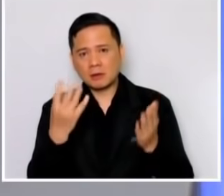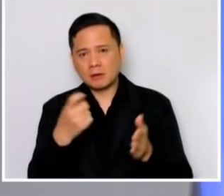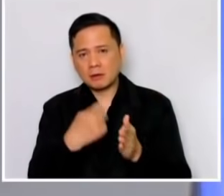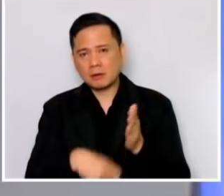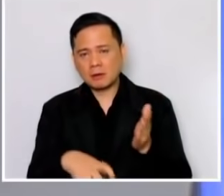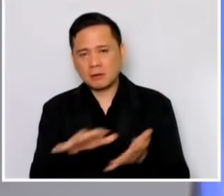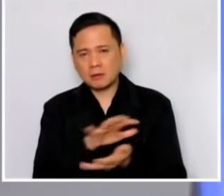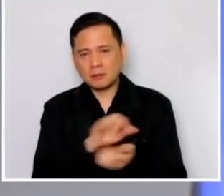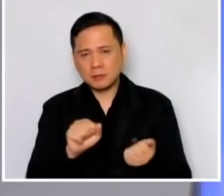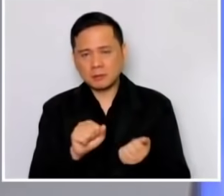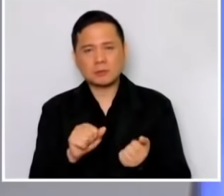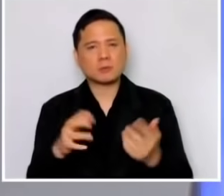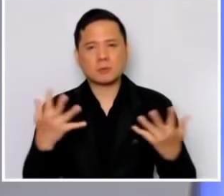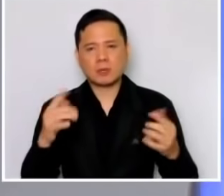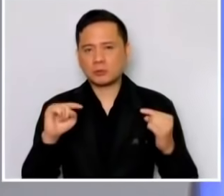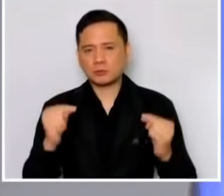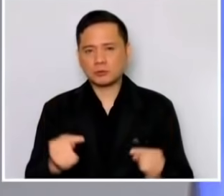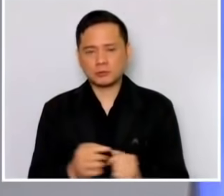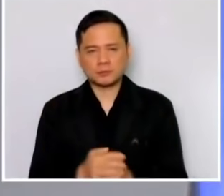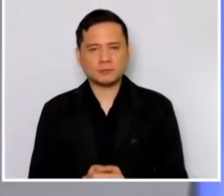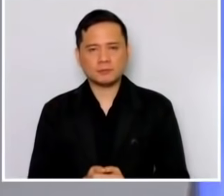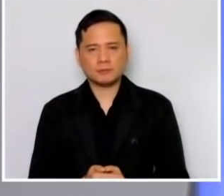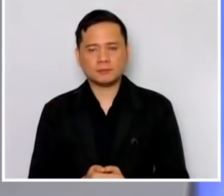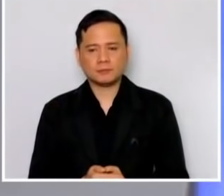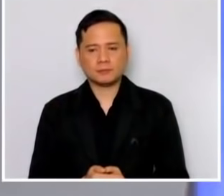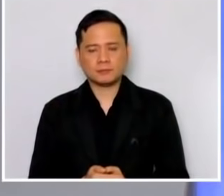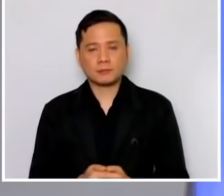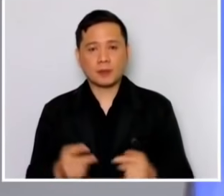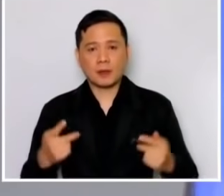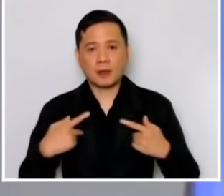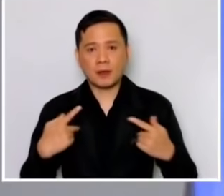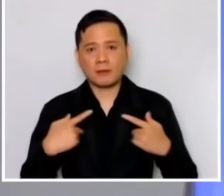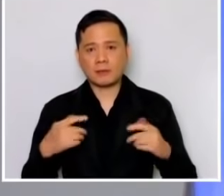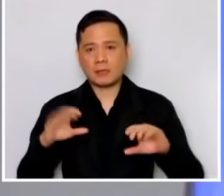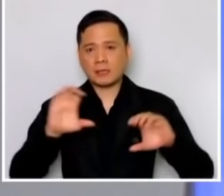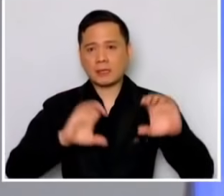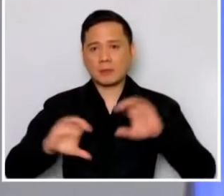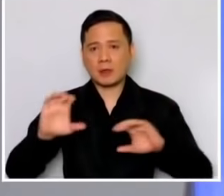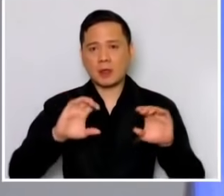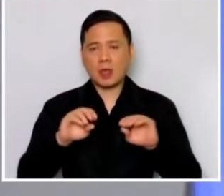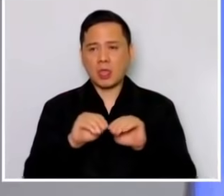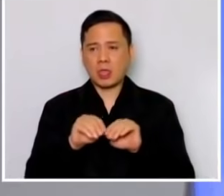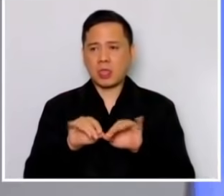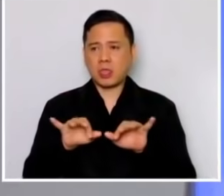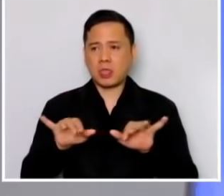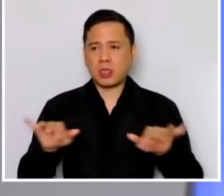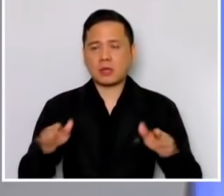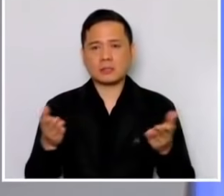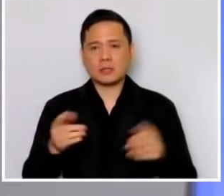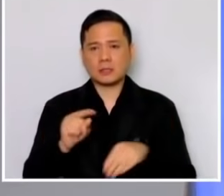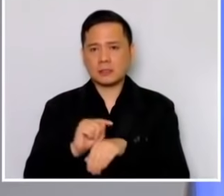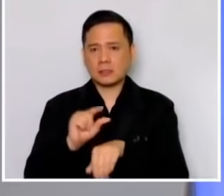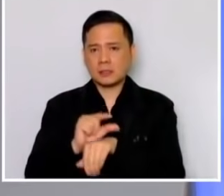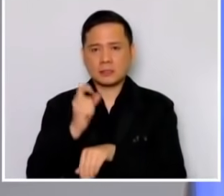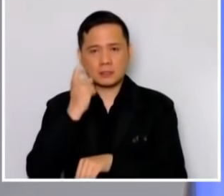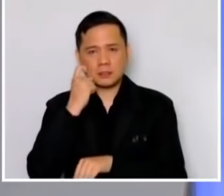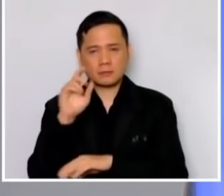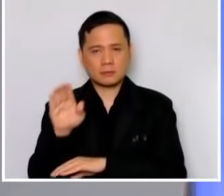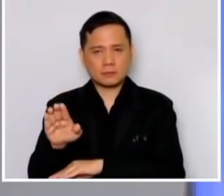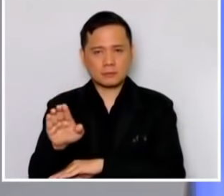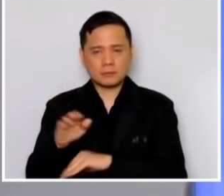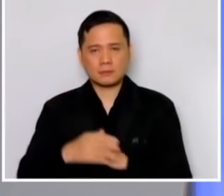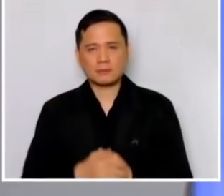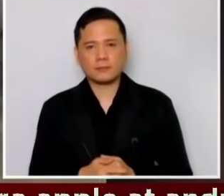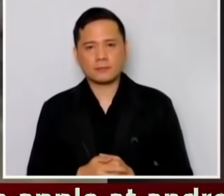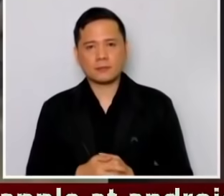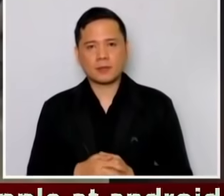Nagkaroon po ng chemical leak sa isang bahagi ng food manufacturing company sa FBI complex sa Taguig City kaninang hapon. Ayon sa